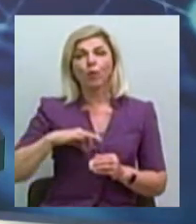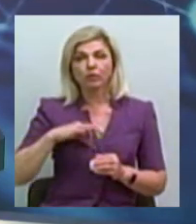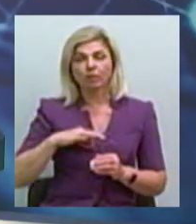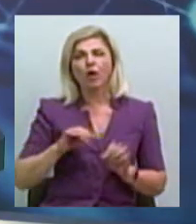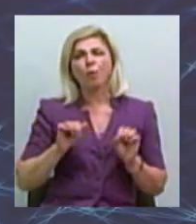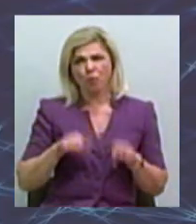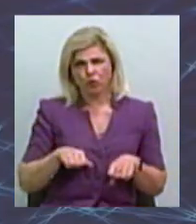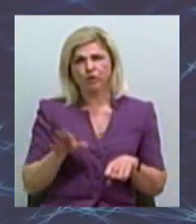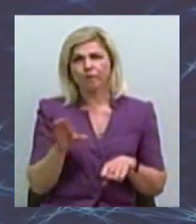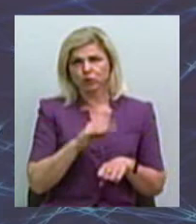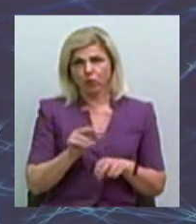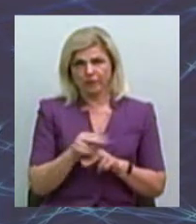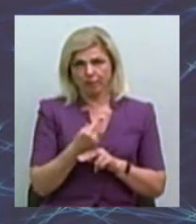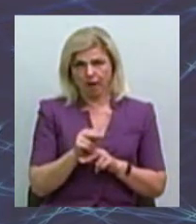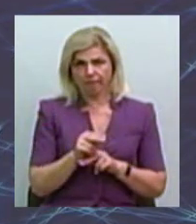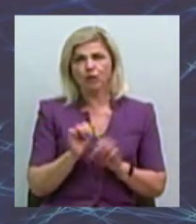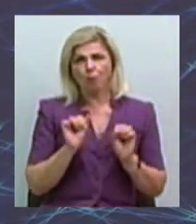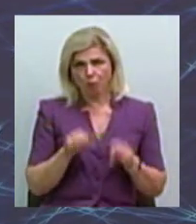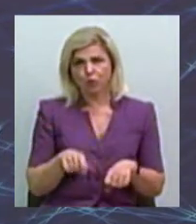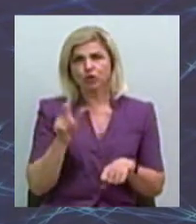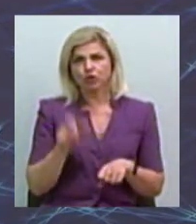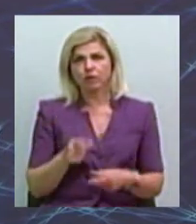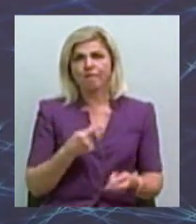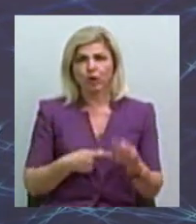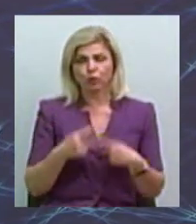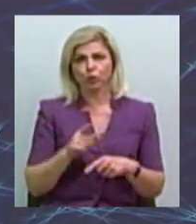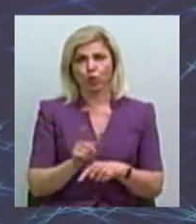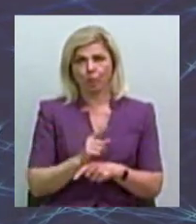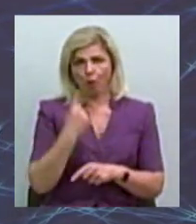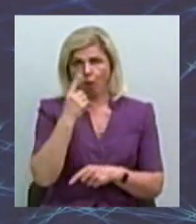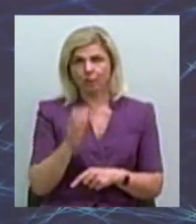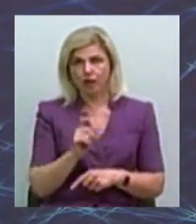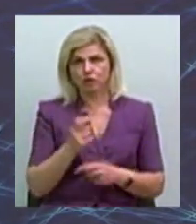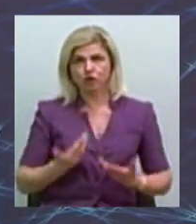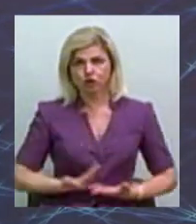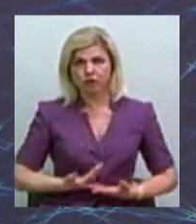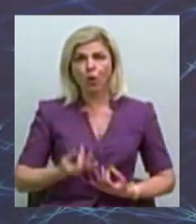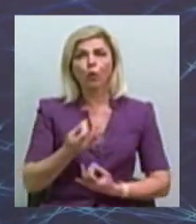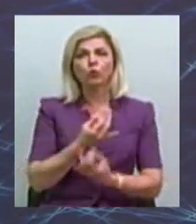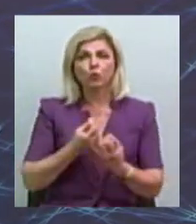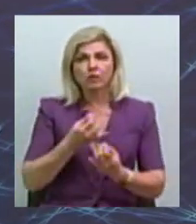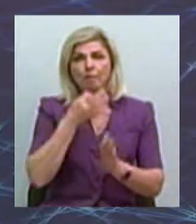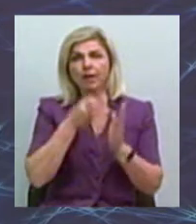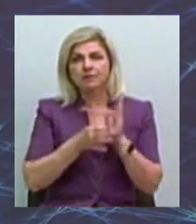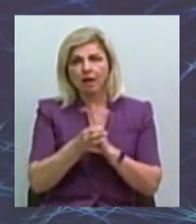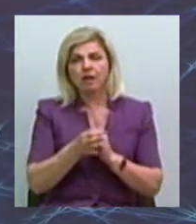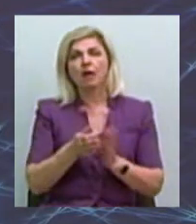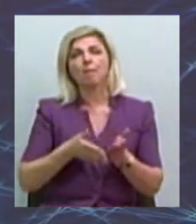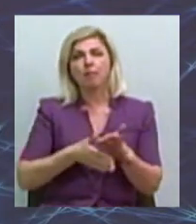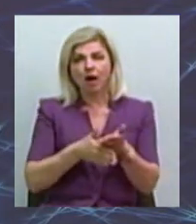все исправить, еще возможно человека вернуть в нормальный образ жизни. Консультируем, подсказываем, помогаем,